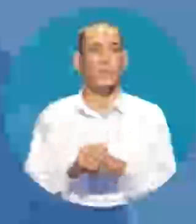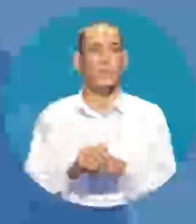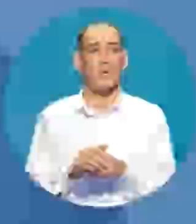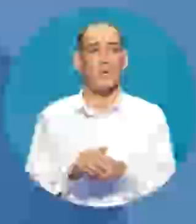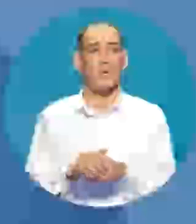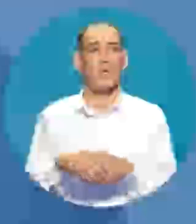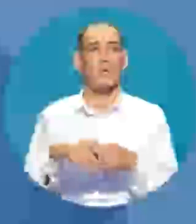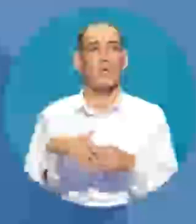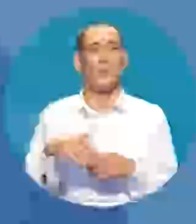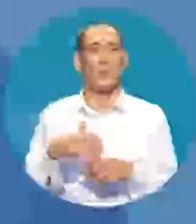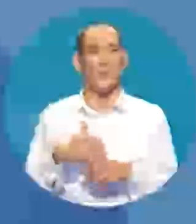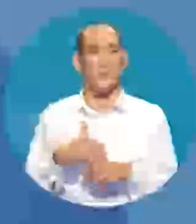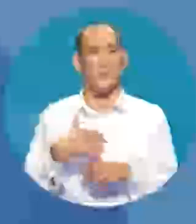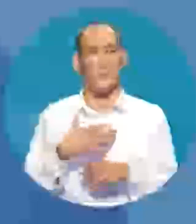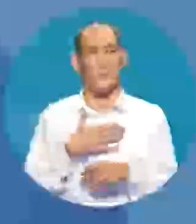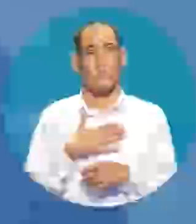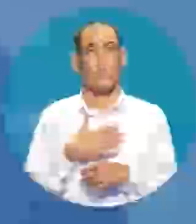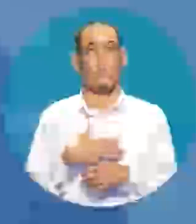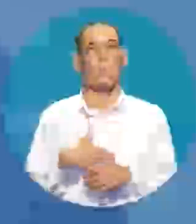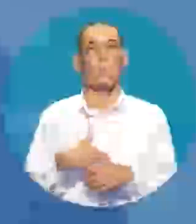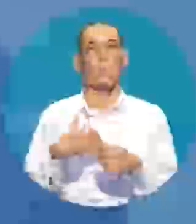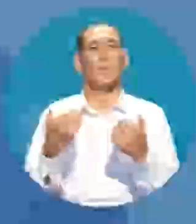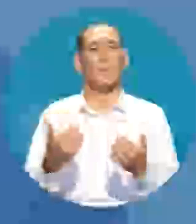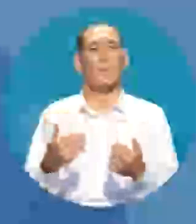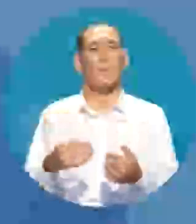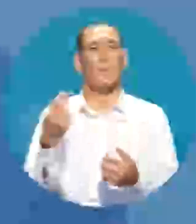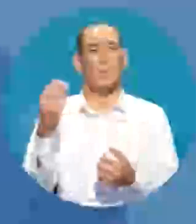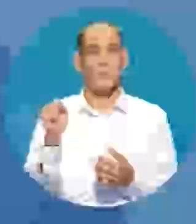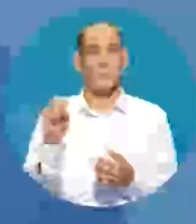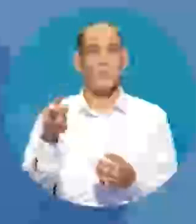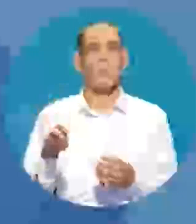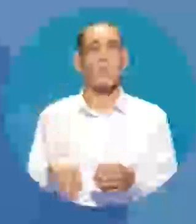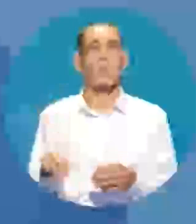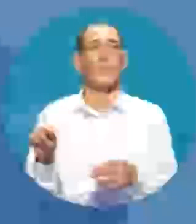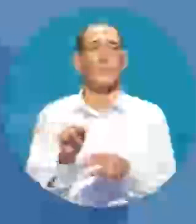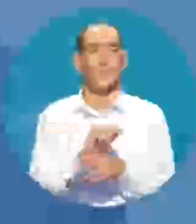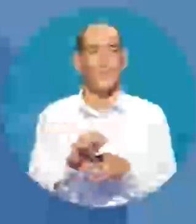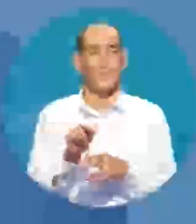Bizler budan şamalap jasau usulların öğrenemiz.